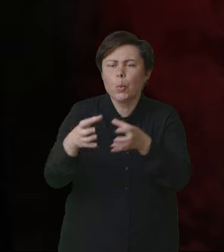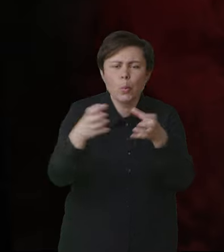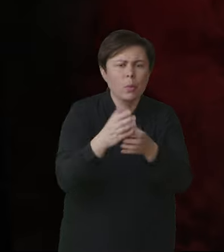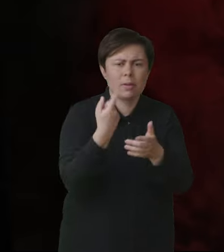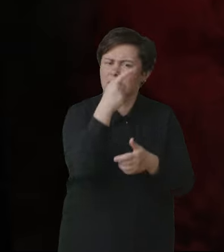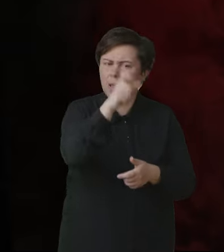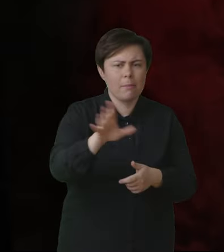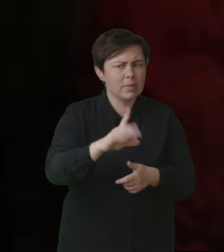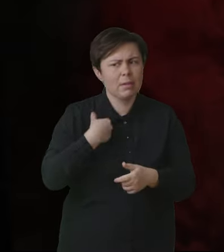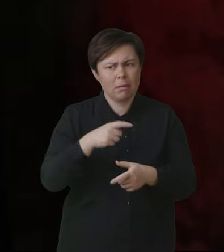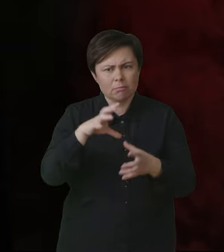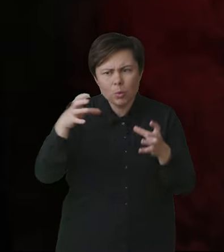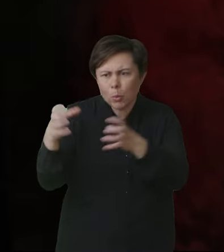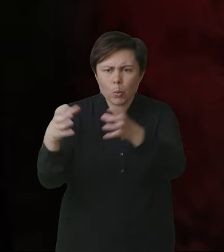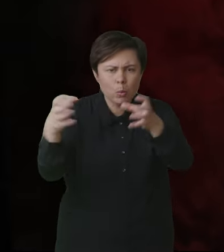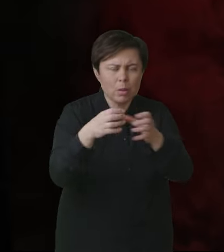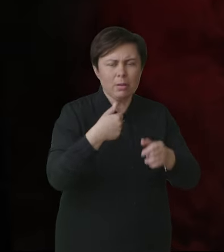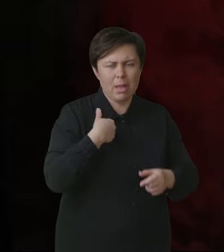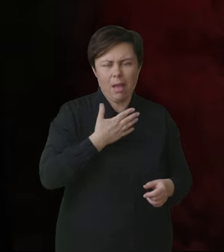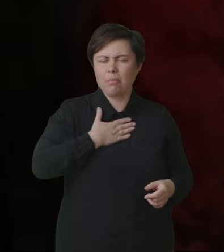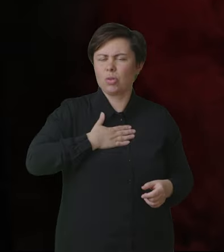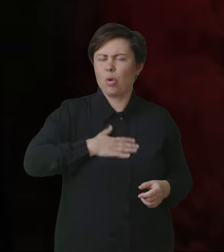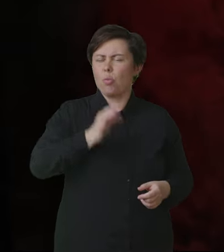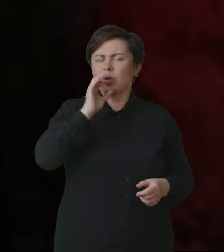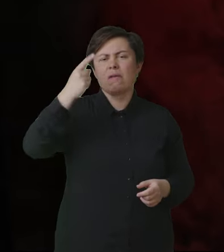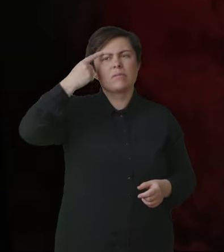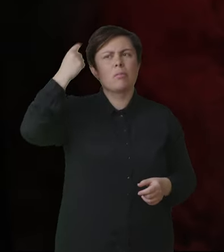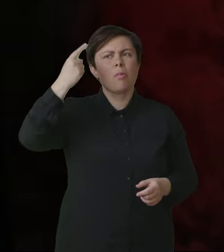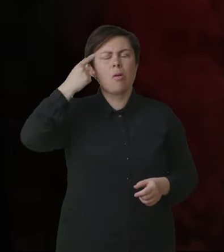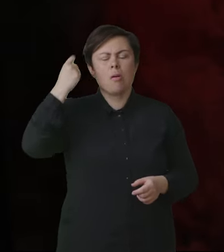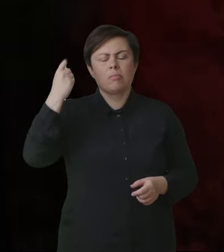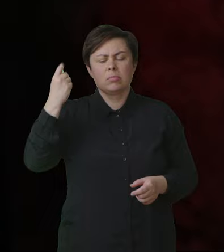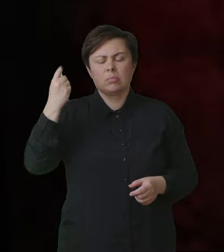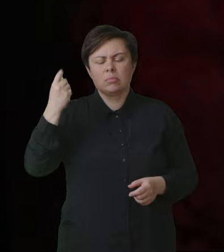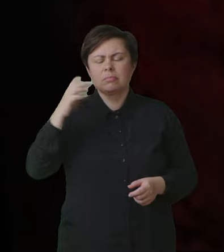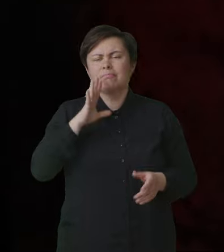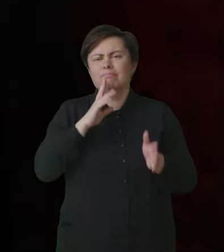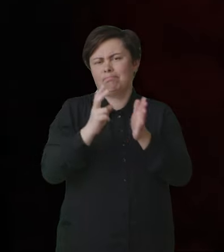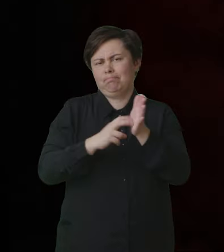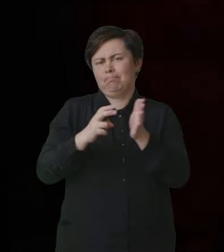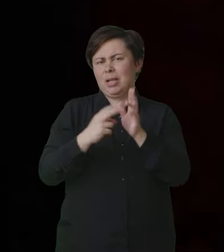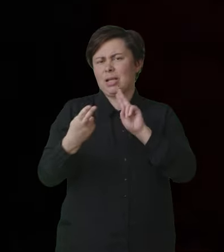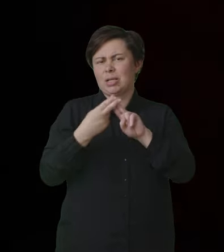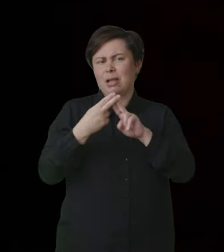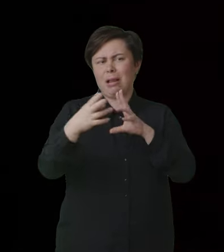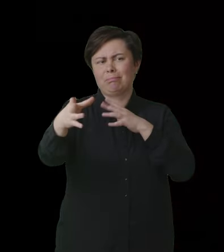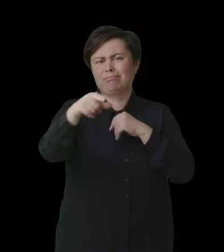pojedynczo. No, także mile wspominam to bardzo i brakuje tego kontaktu z